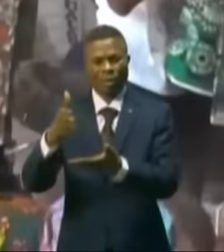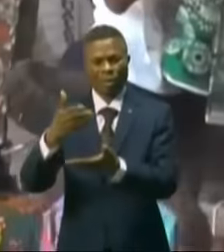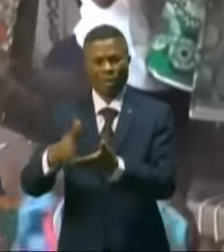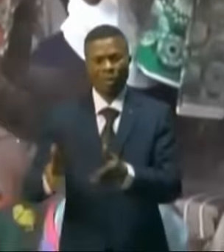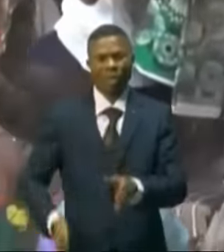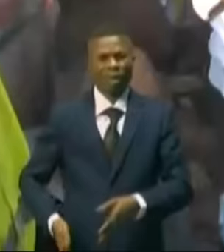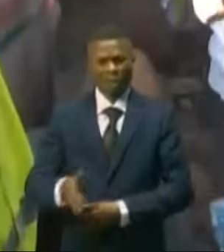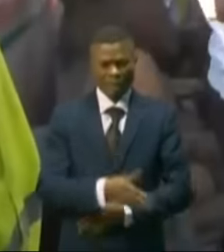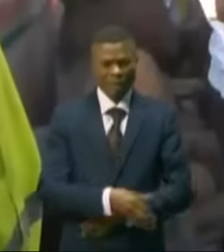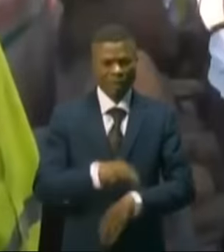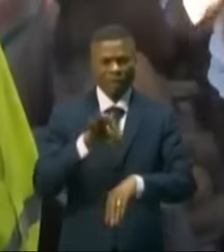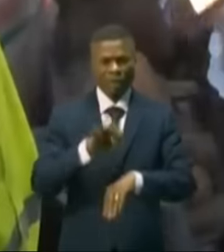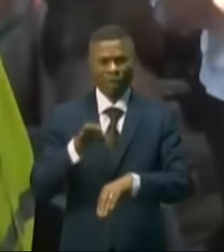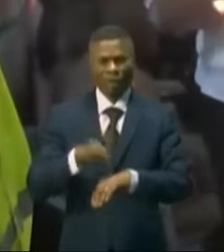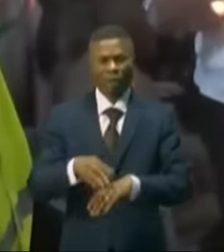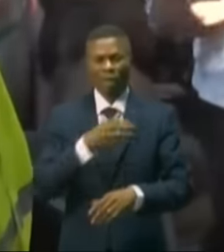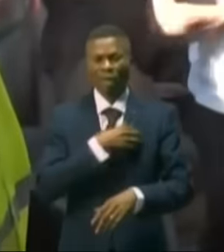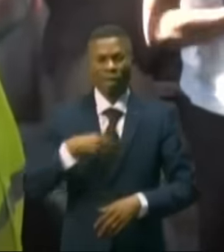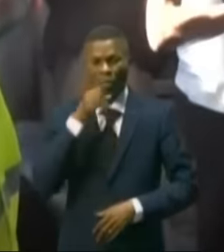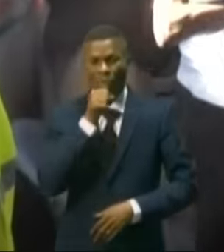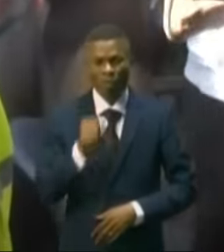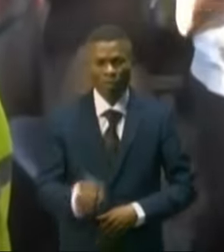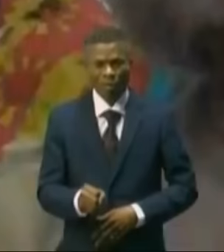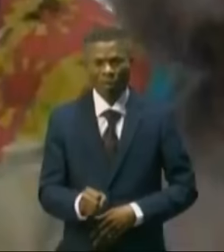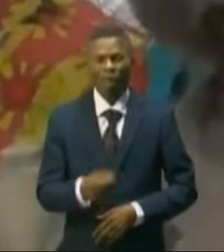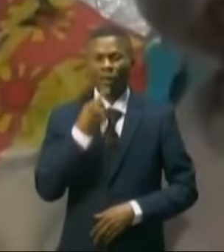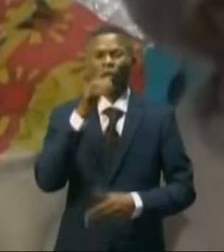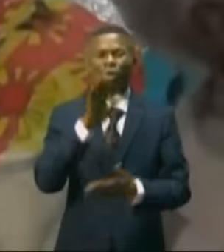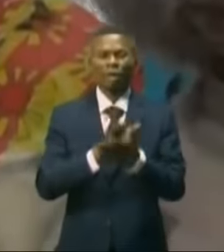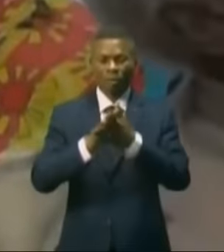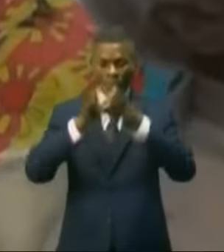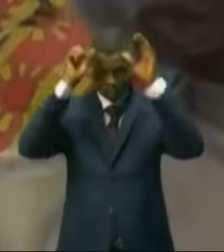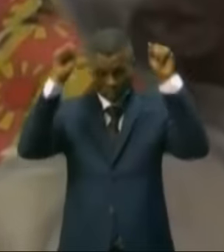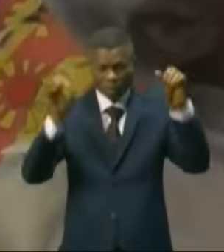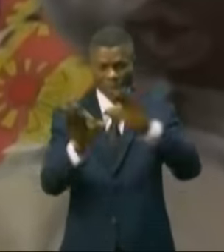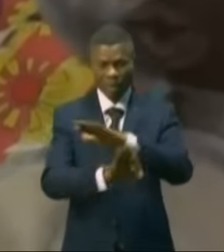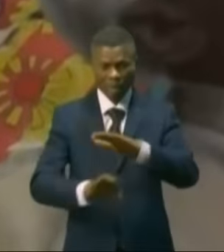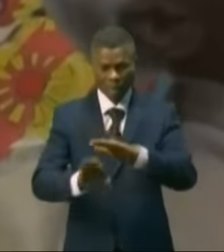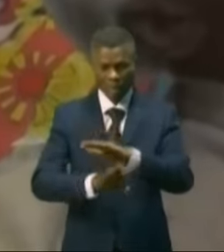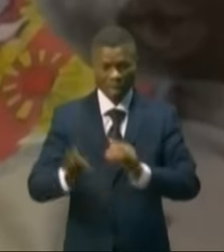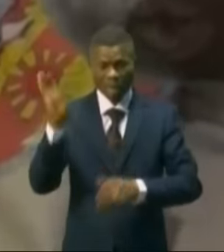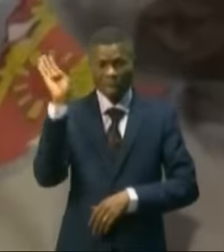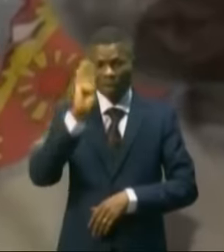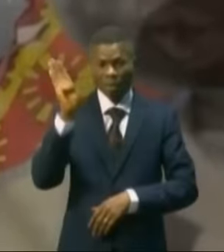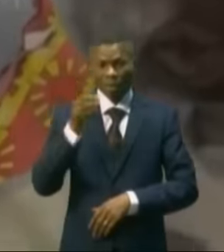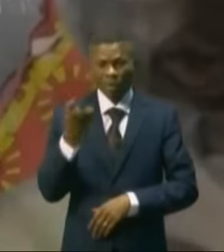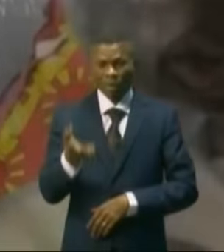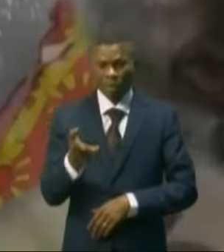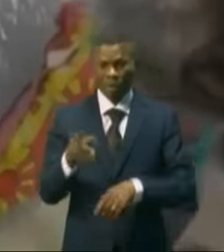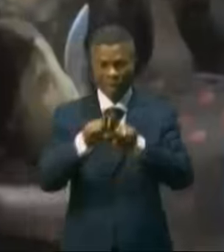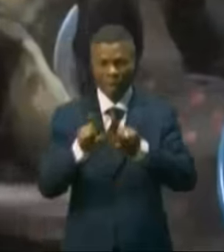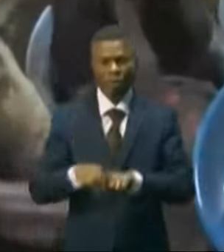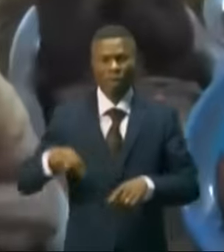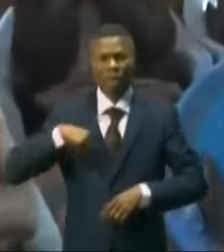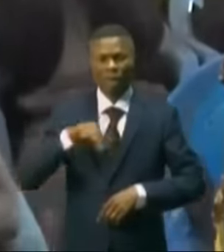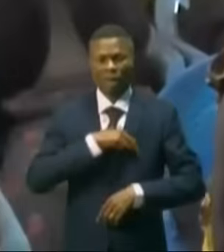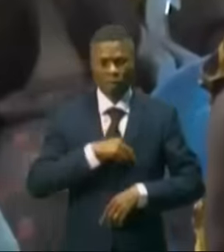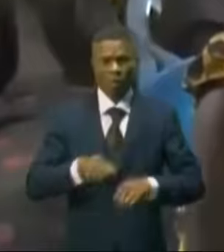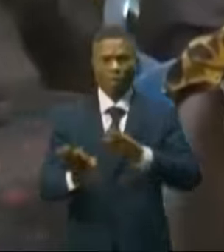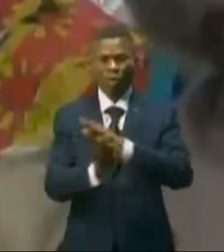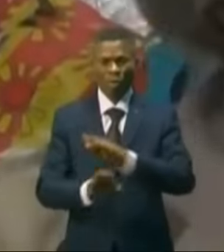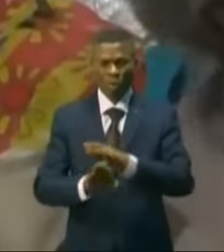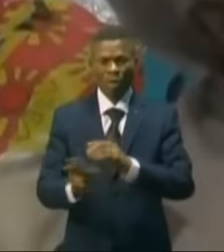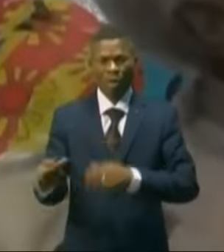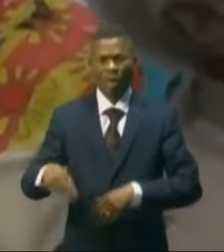pagnes. Une occasion pour cet octogénaire de remercier le président de la fondation Barnabé Mouakadi et les membres de la coordination